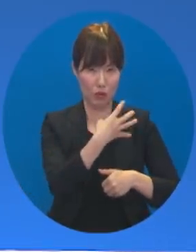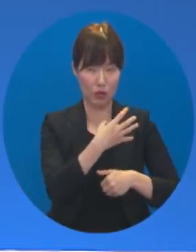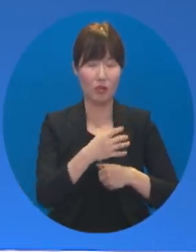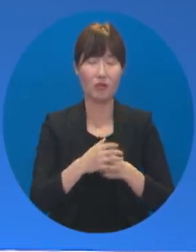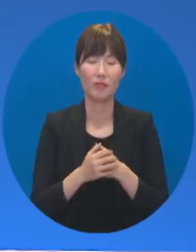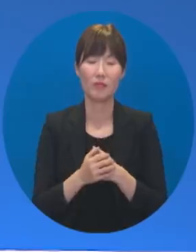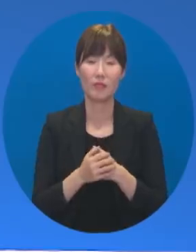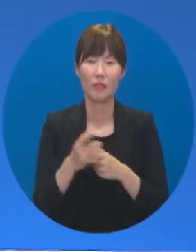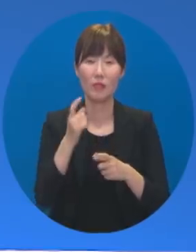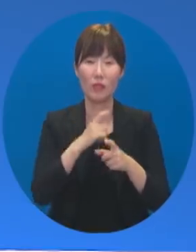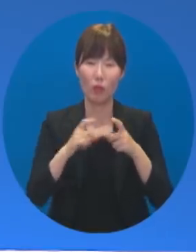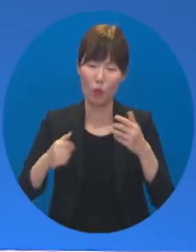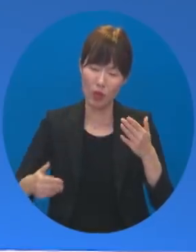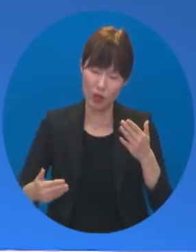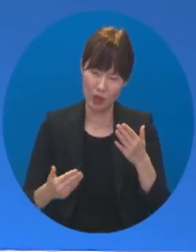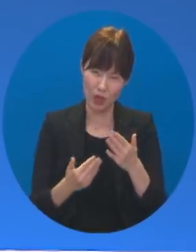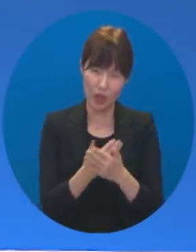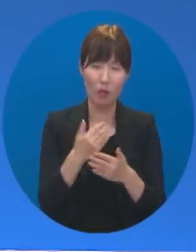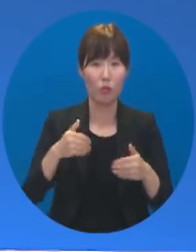더 회개해야 된다.